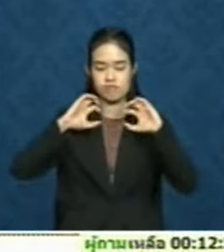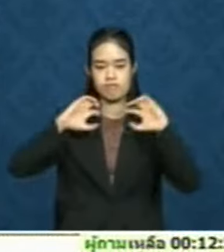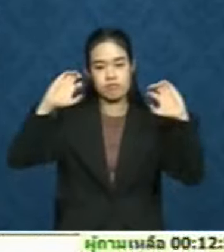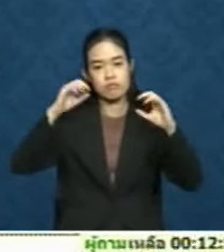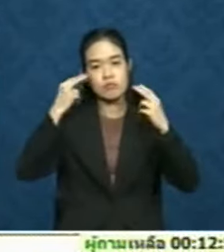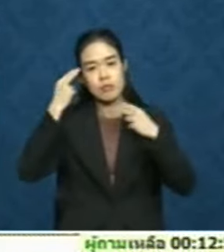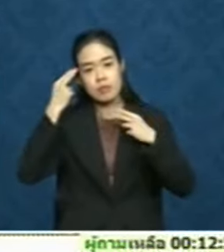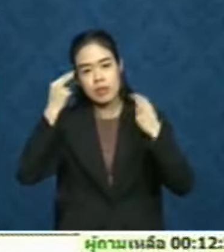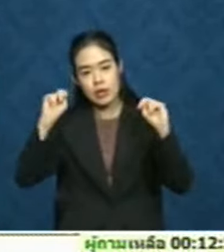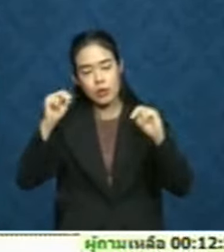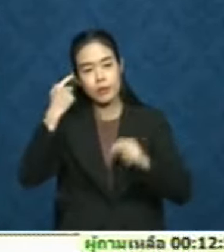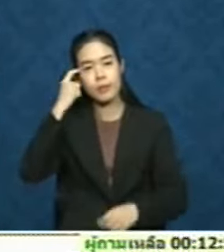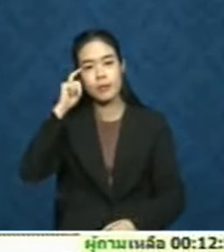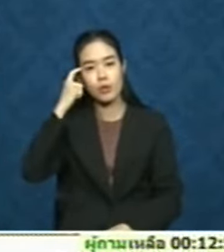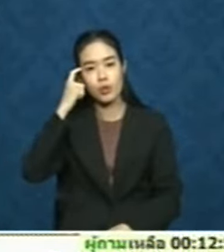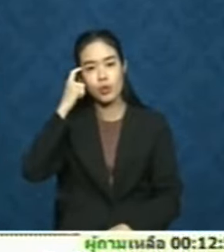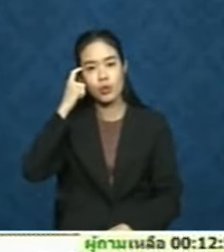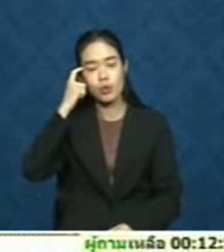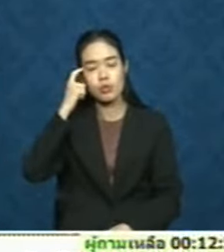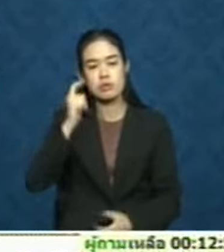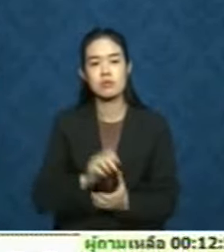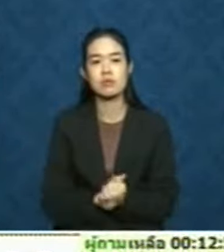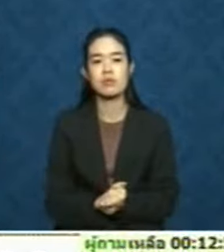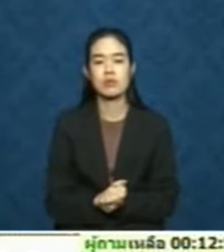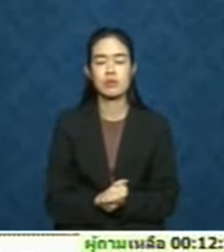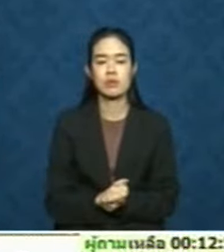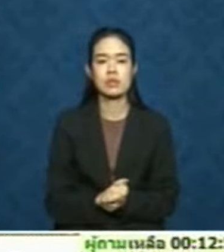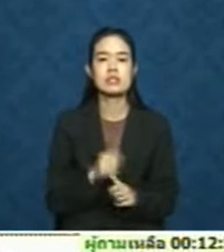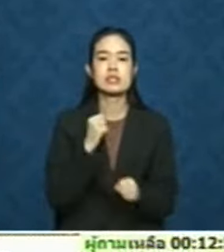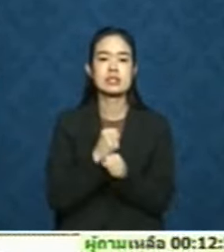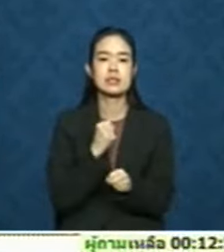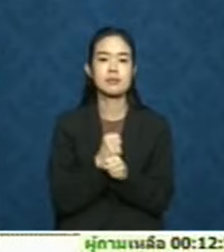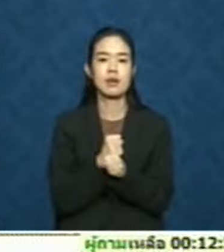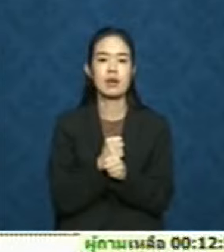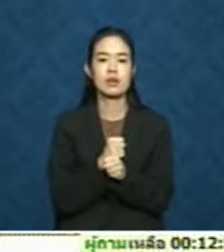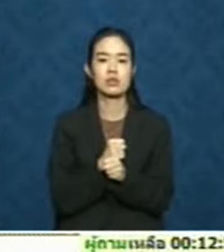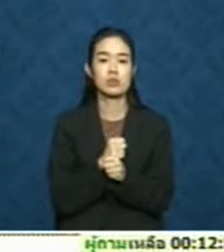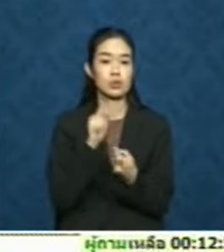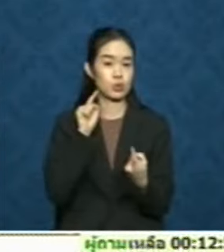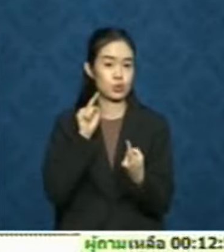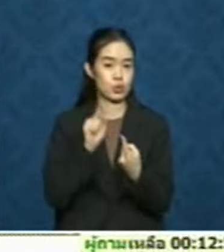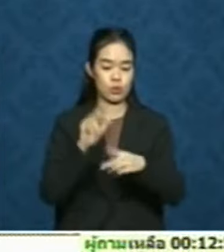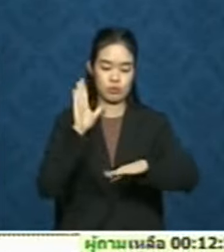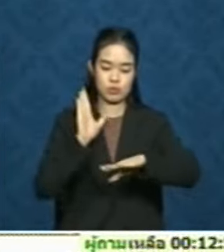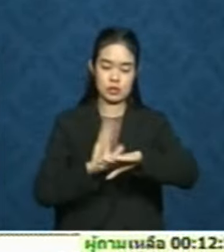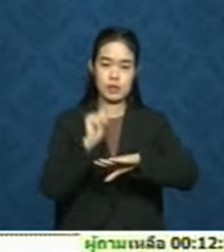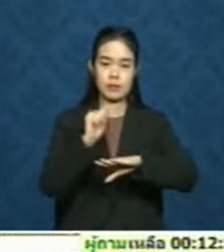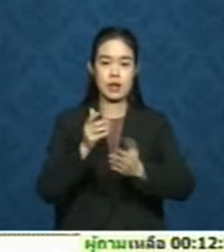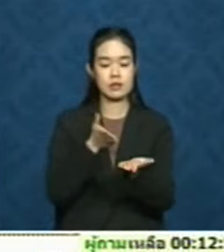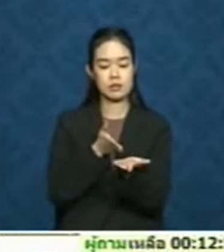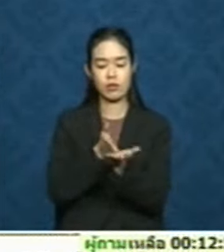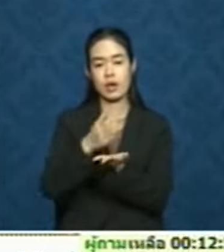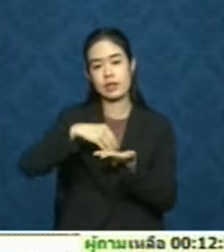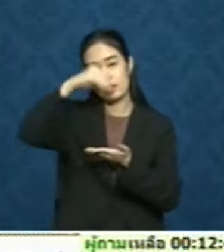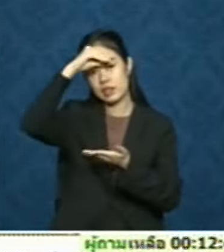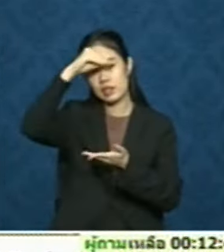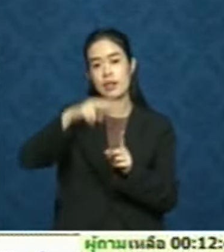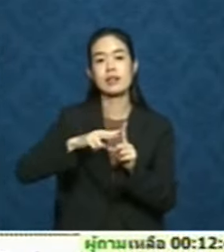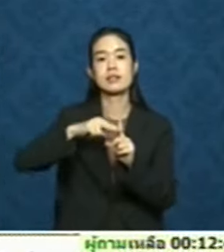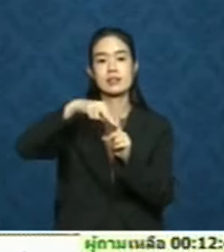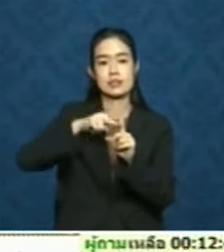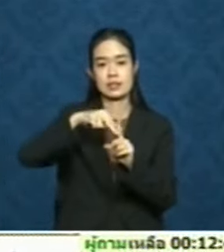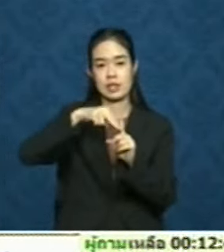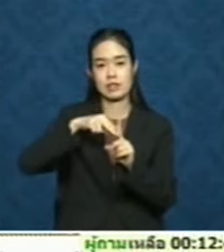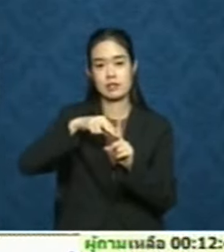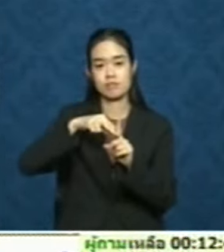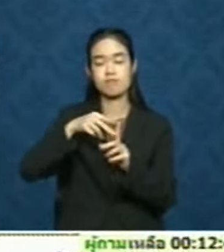สถาบันที่สร้างมือเยี่ยมมือเชี่ยวชาญที่แท้จริงของช่างเดิมในอดีตเขาเรียกว่าช่างต้องปทุม